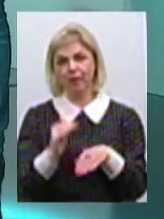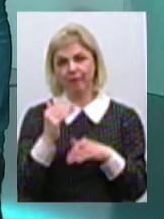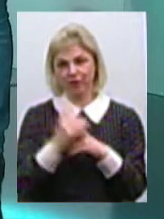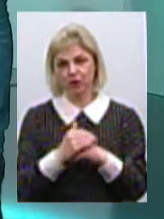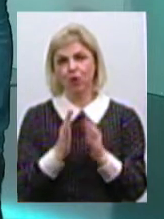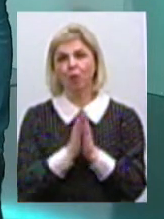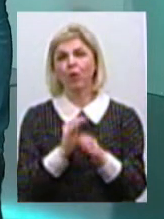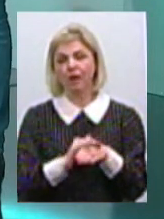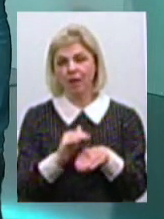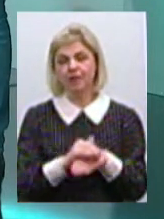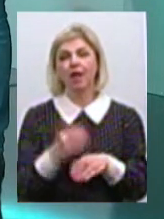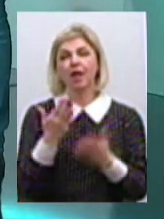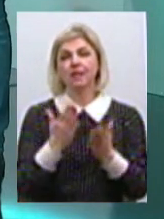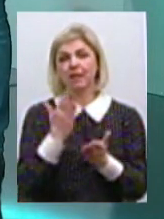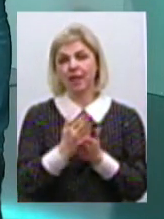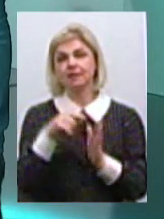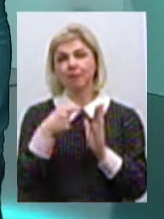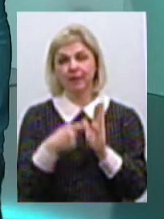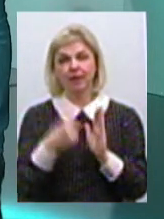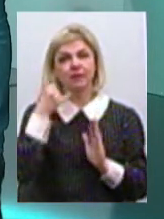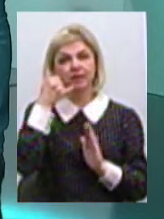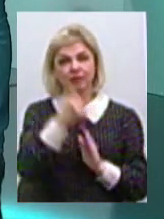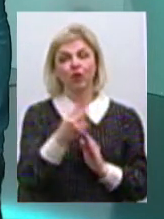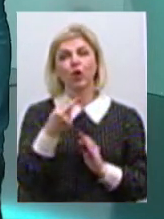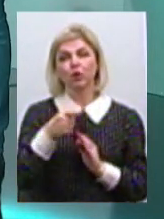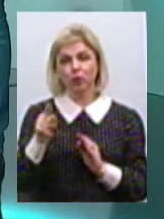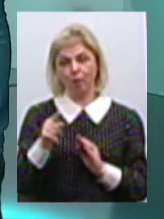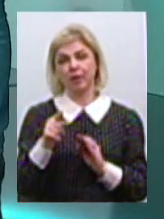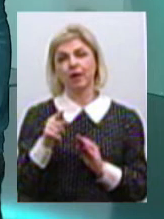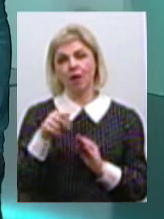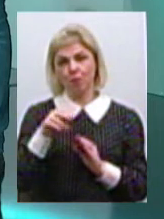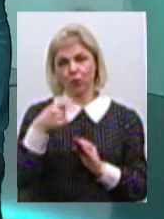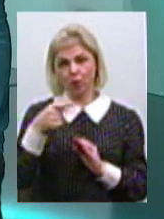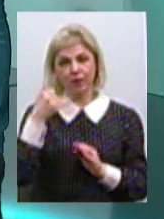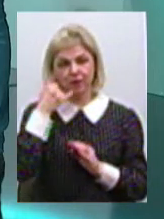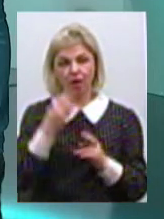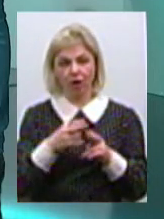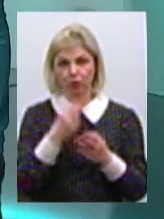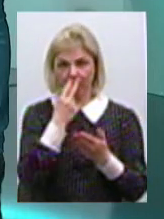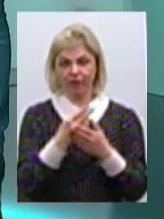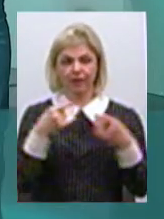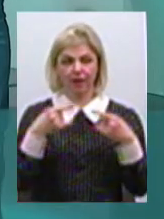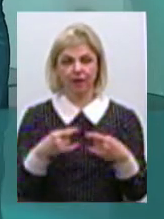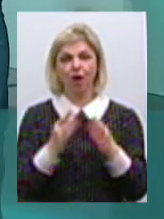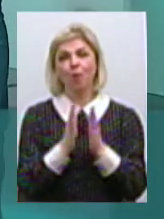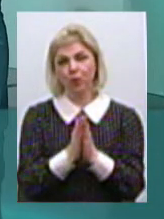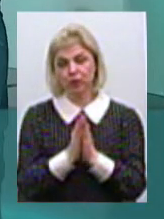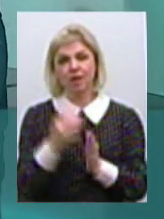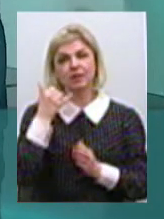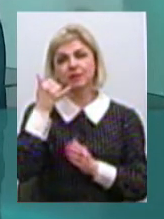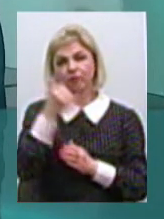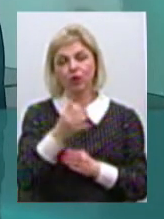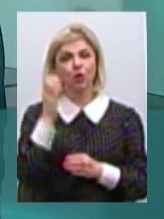студії 76-92-33. У нас залишається приблизно 25-24 хвилини. Будь ласка, телефонуйте, послухаємо